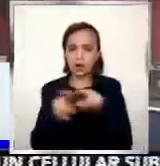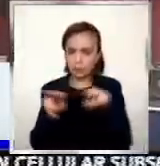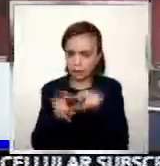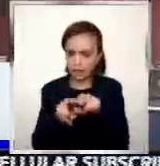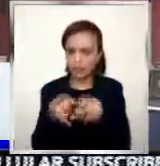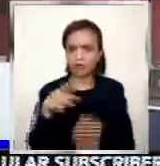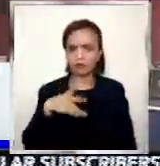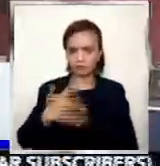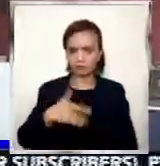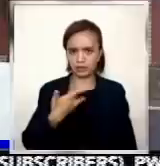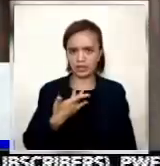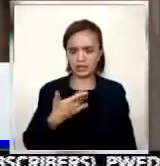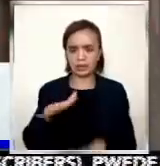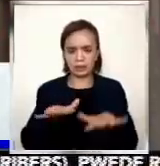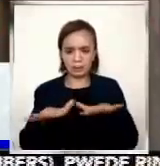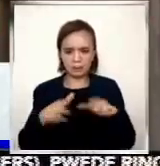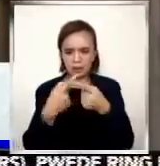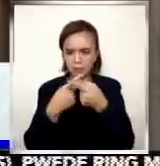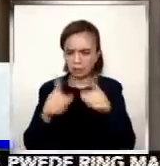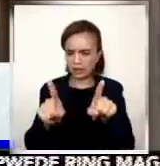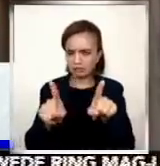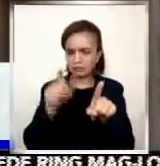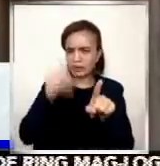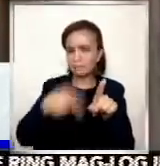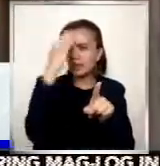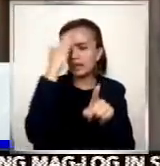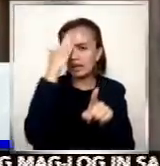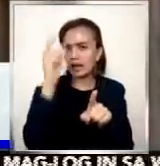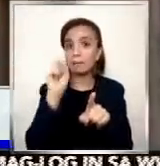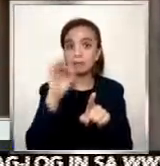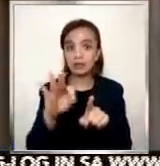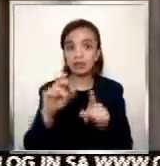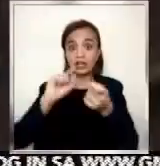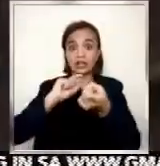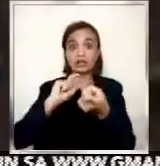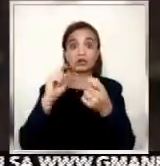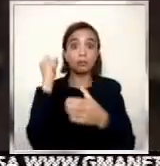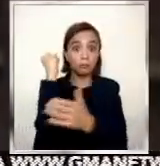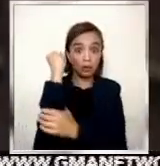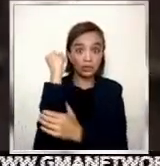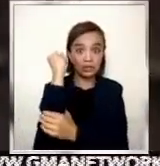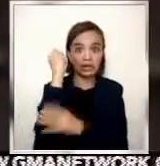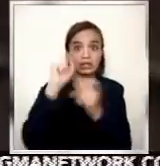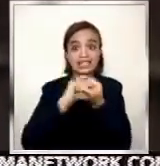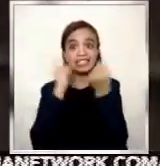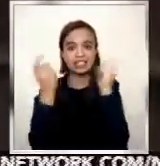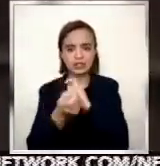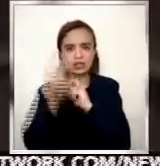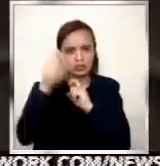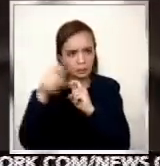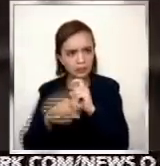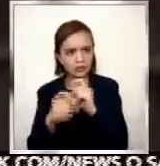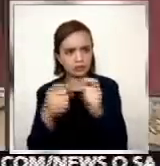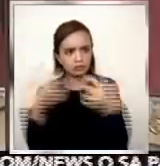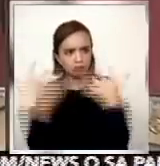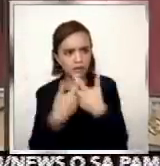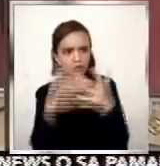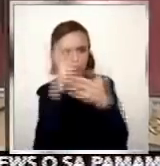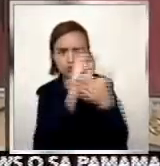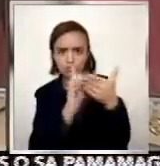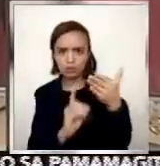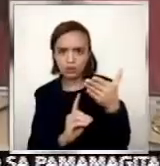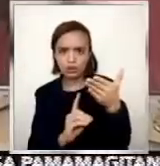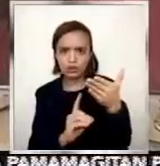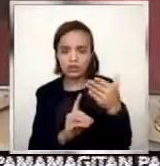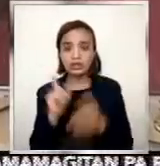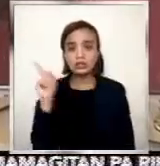dapat alamin kung tama ang disenyo ng ipinalit na poste. Kung pinalitan, dapat nag-compute pa rin sila. They should have computed it,